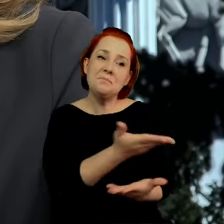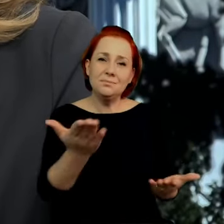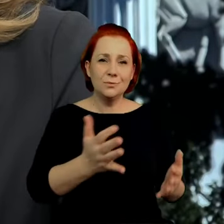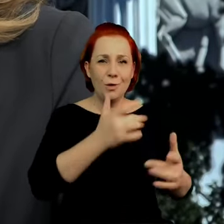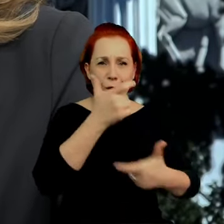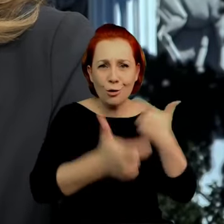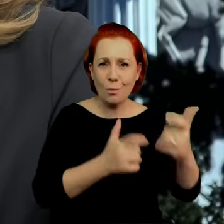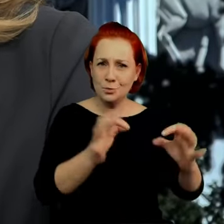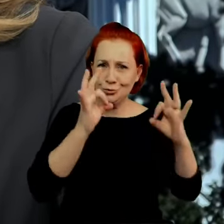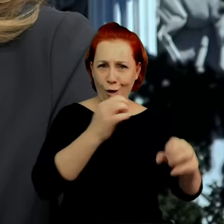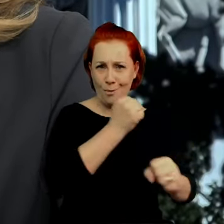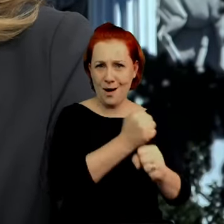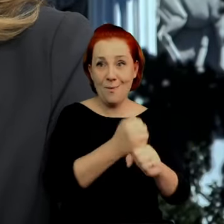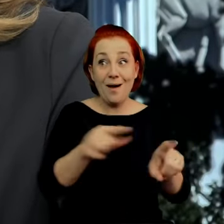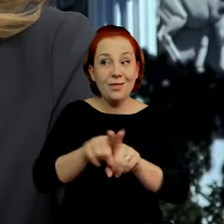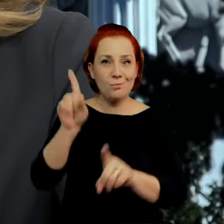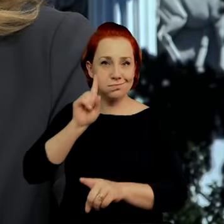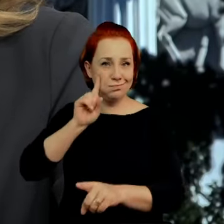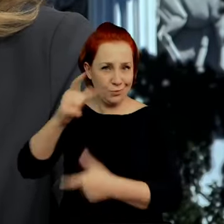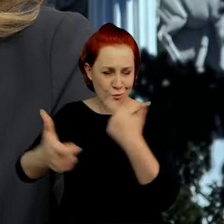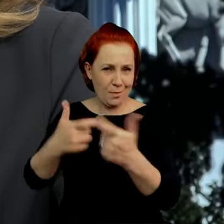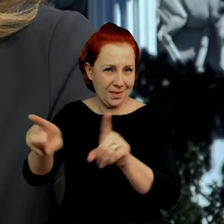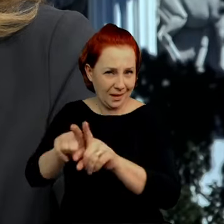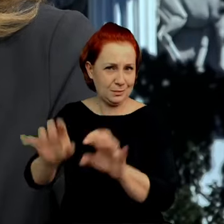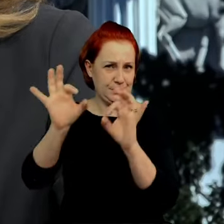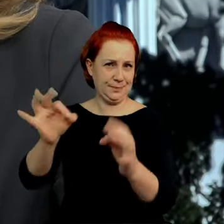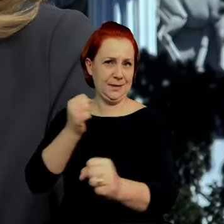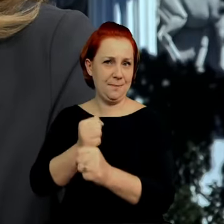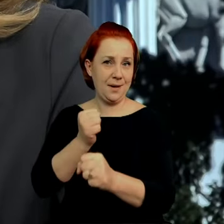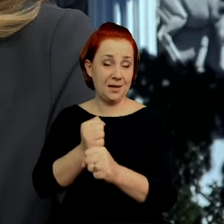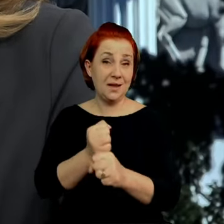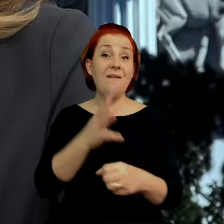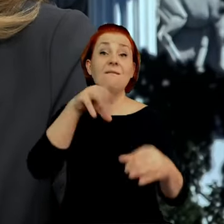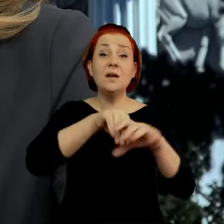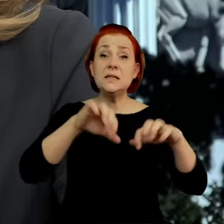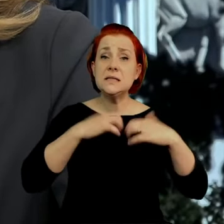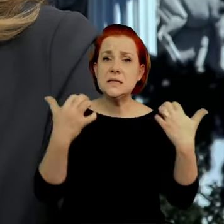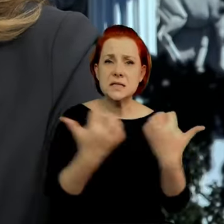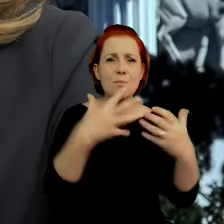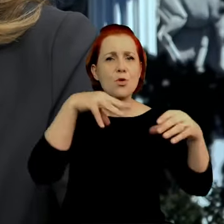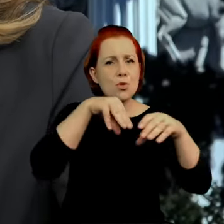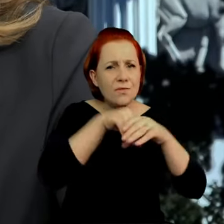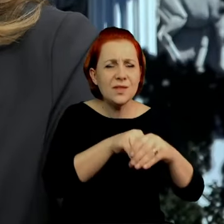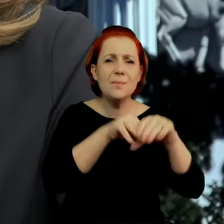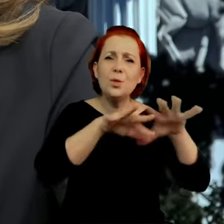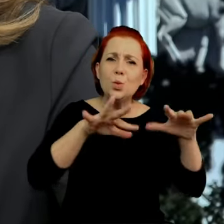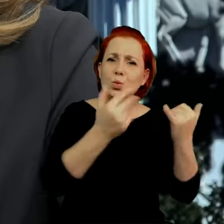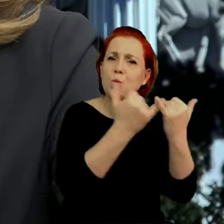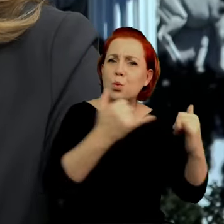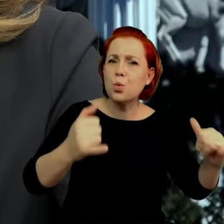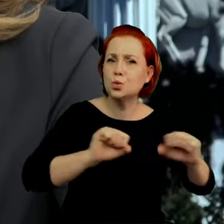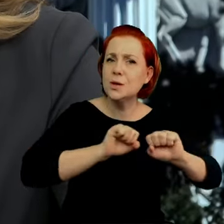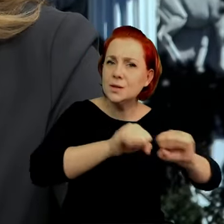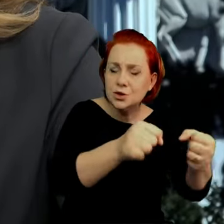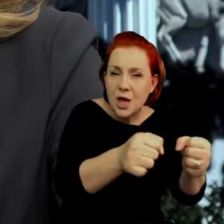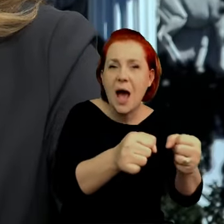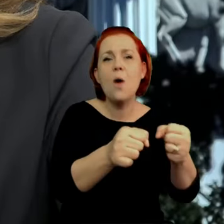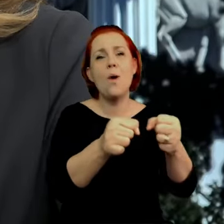robią dobrą robotę. To znaczy jest rzeczywiście wiele w Sejmie inicjatyw takich, które gdzieś tam zszywają